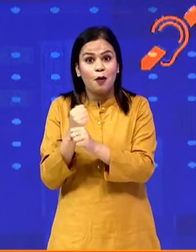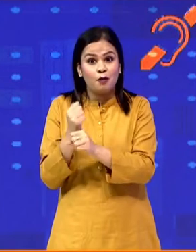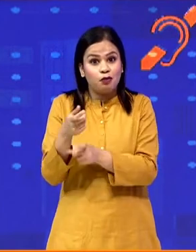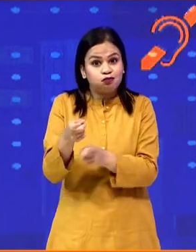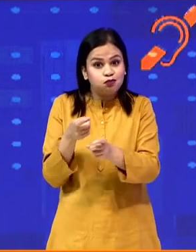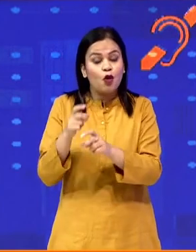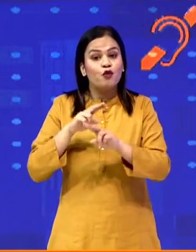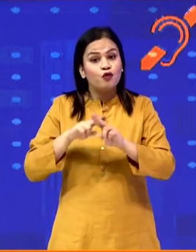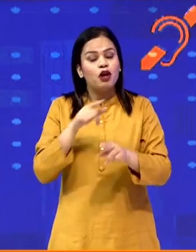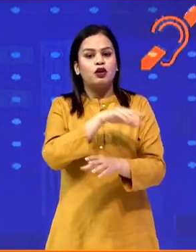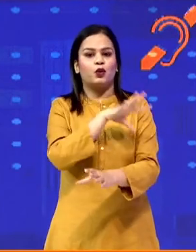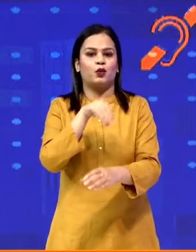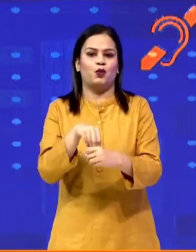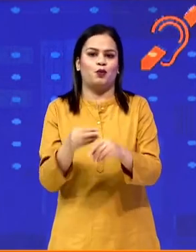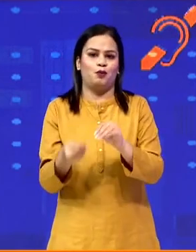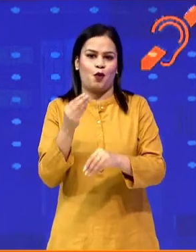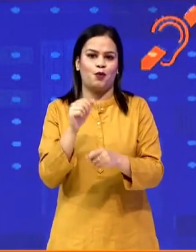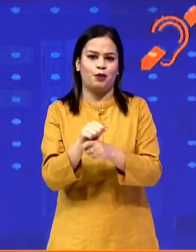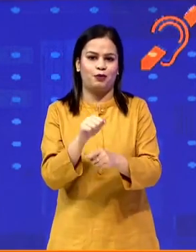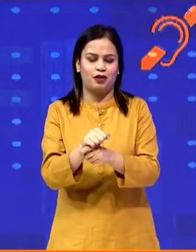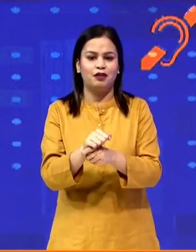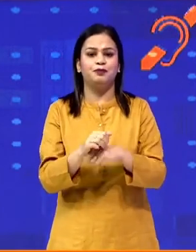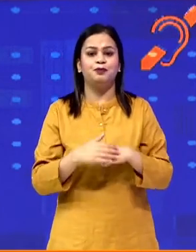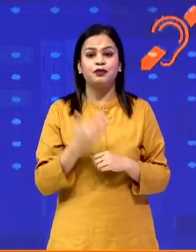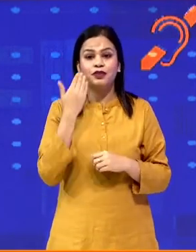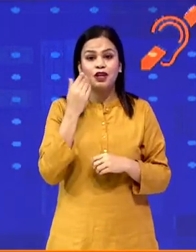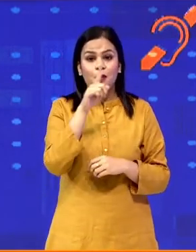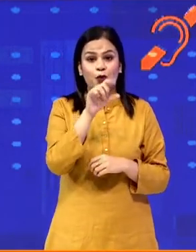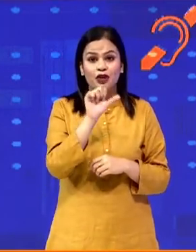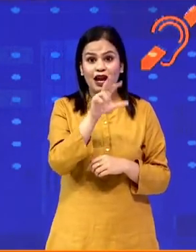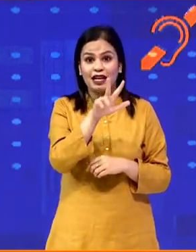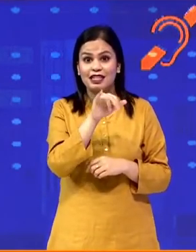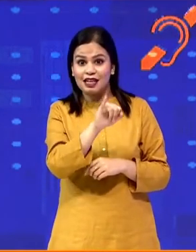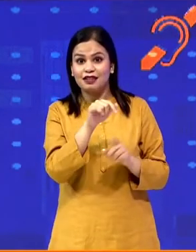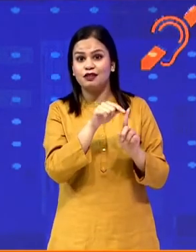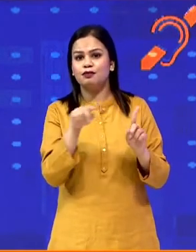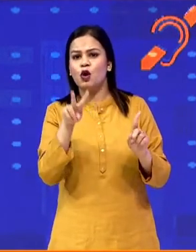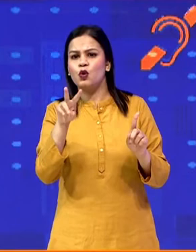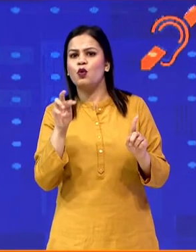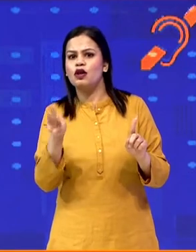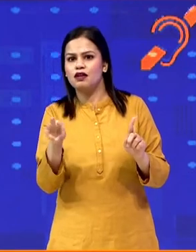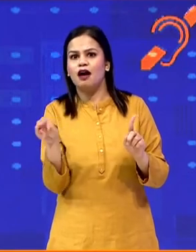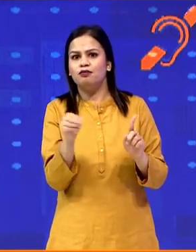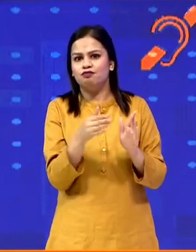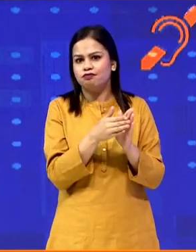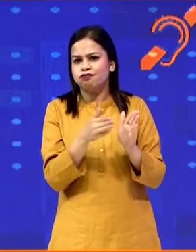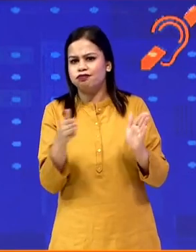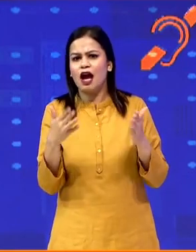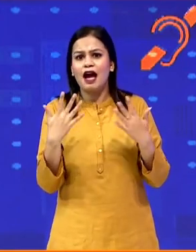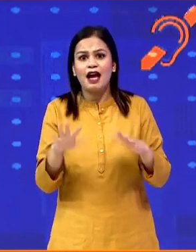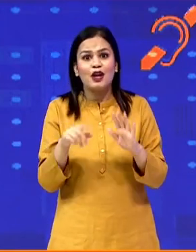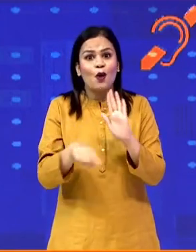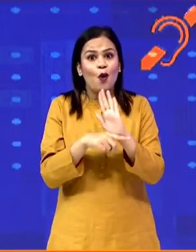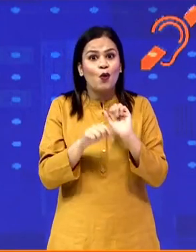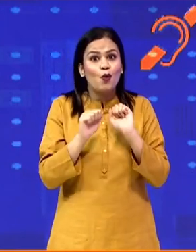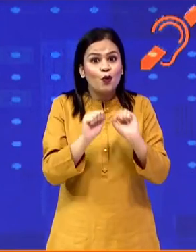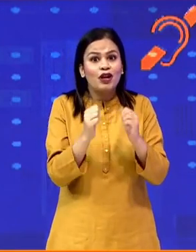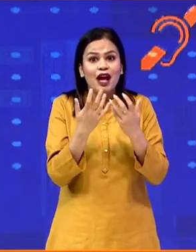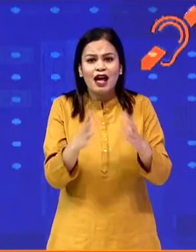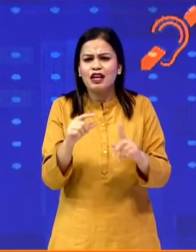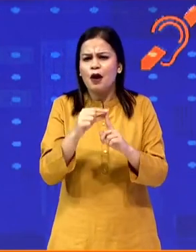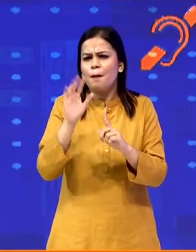नबी आजाद 1982 से 2014 तक कांग्रेस की जो भी सरकार बनी उसमें मिनिस्टर